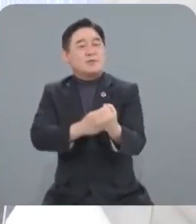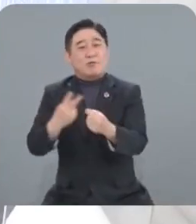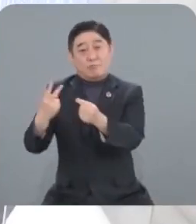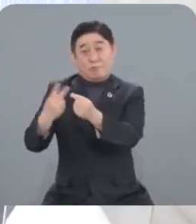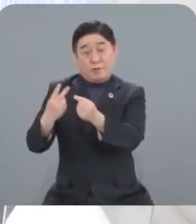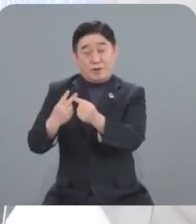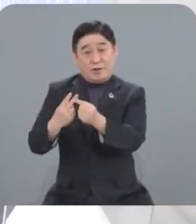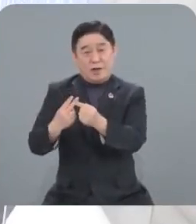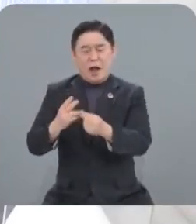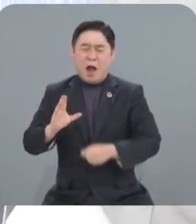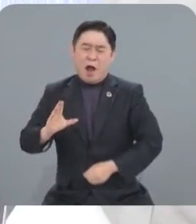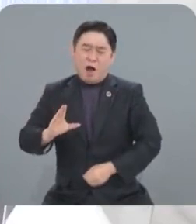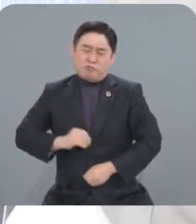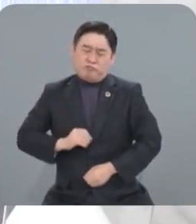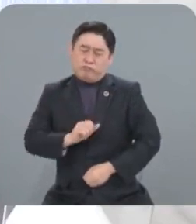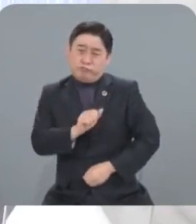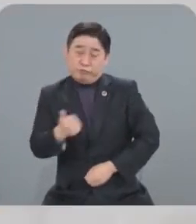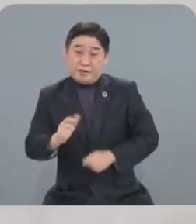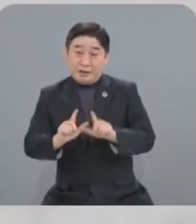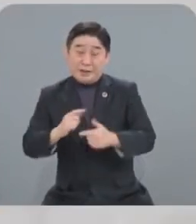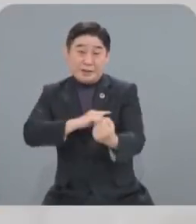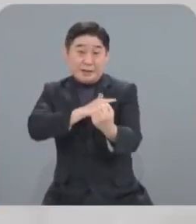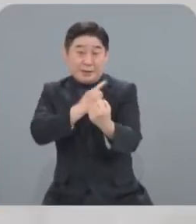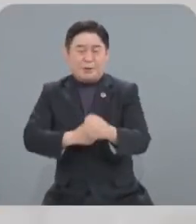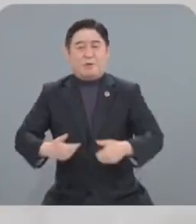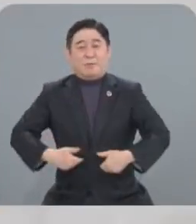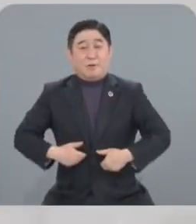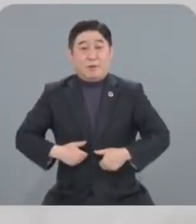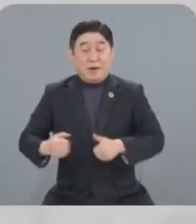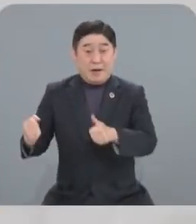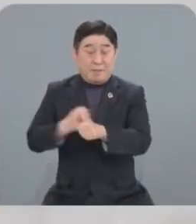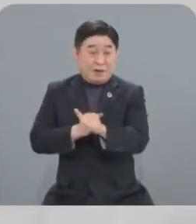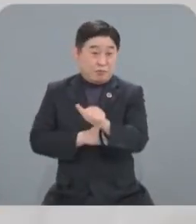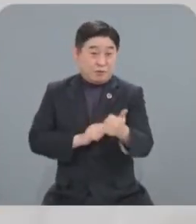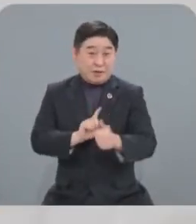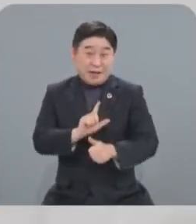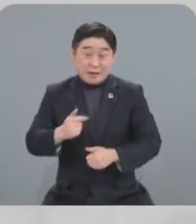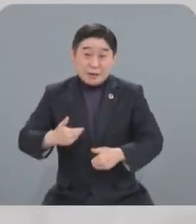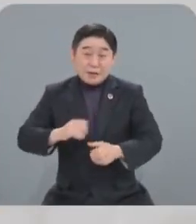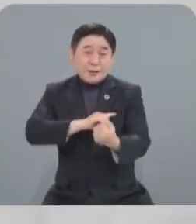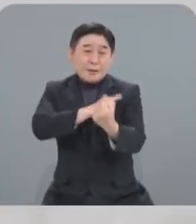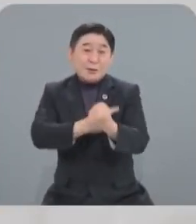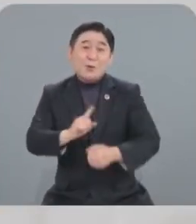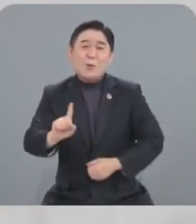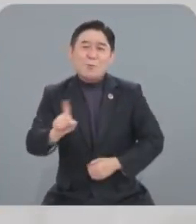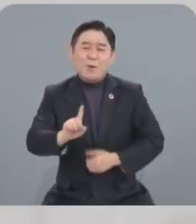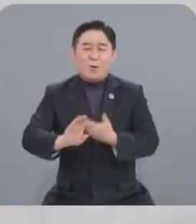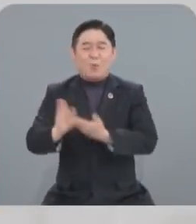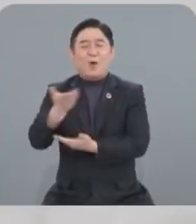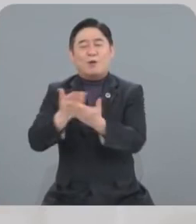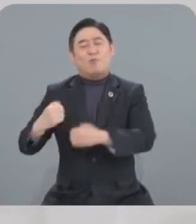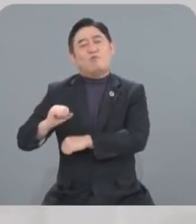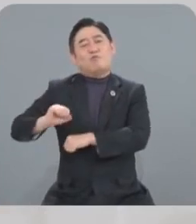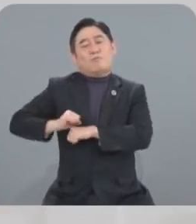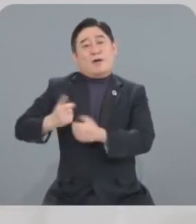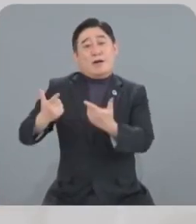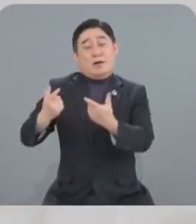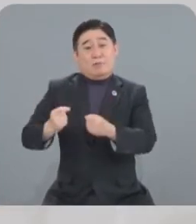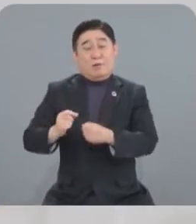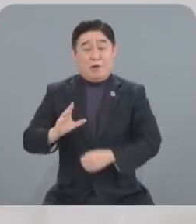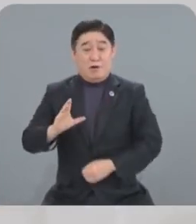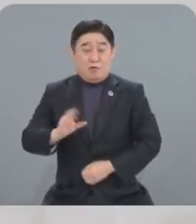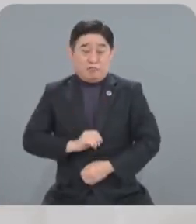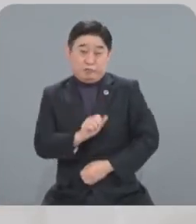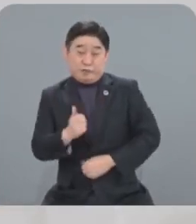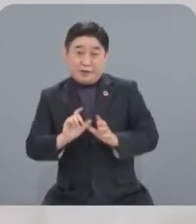하나는 굶어 죽지 않는 능력입니다 맞아 죽지 않는 능력은 외교 국방 이고 부모 죽지